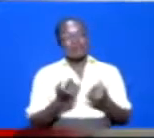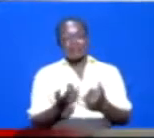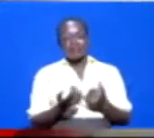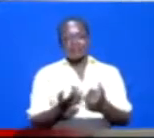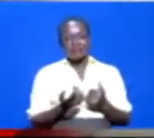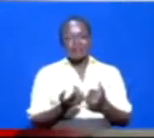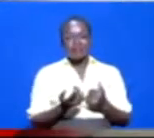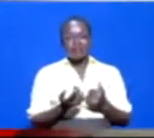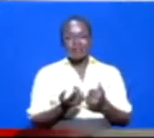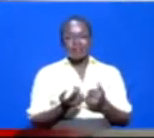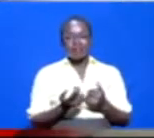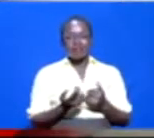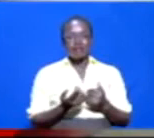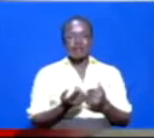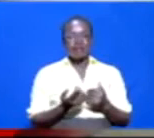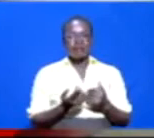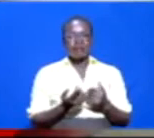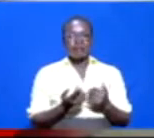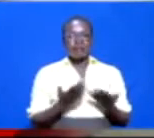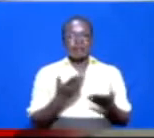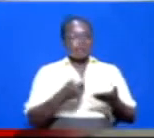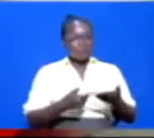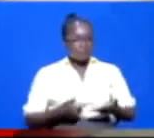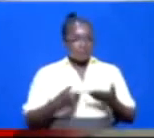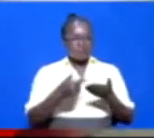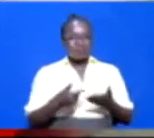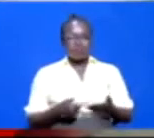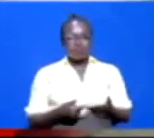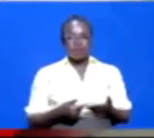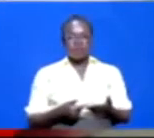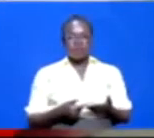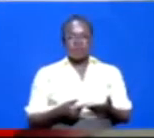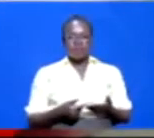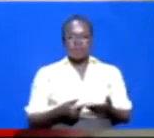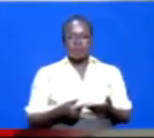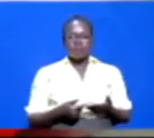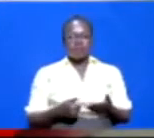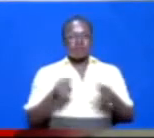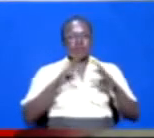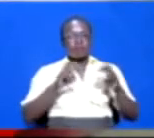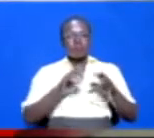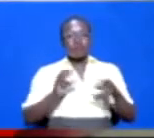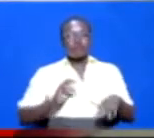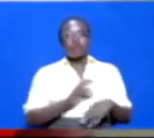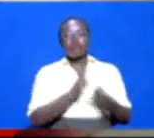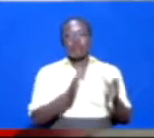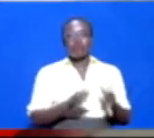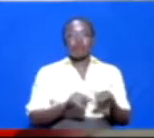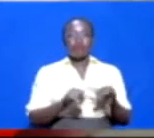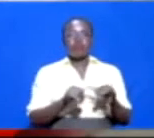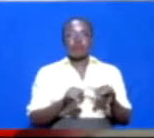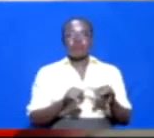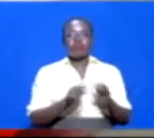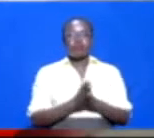sababu hatuna muda, lakini manake ni majadiliano ambayo atakuwa shughuli yenyewe kuwapiga msasa wale makamishna itakuwa inaendelea hivyo, basi tutakuwa tu